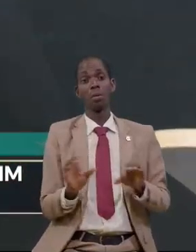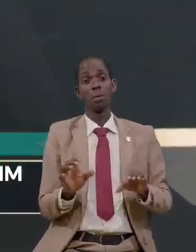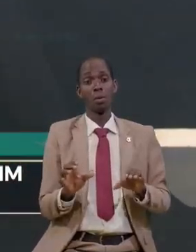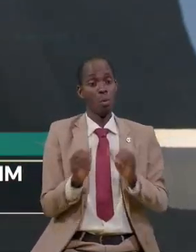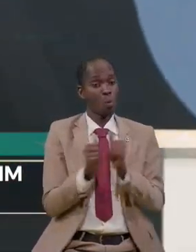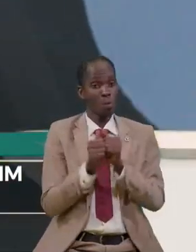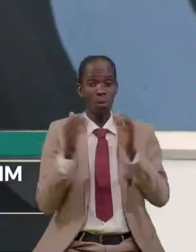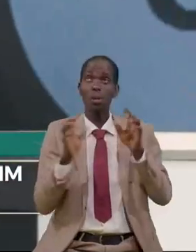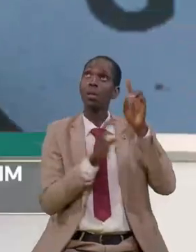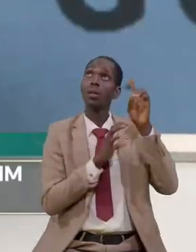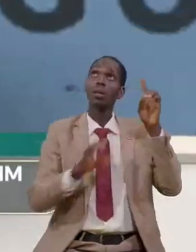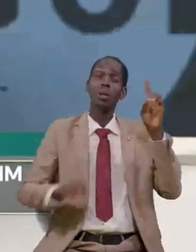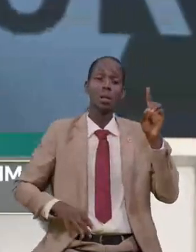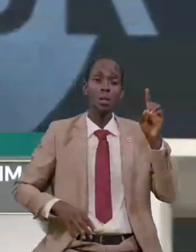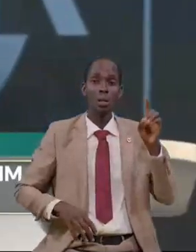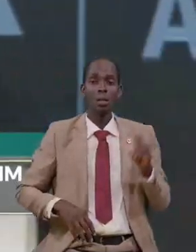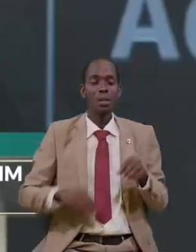Christ,